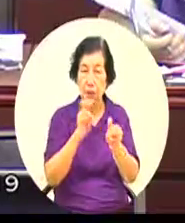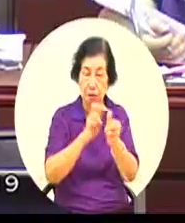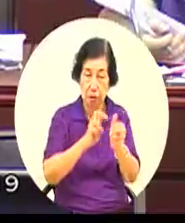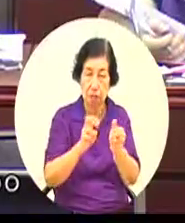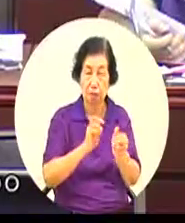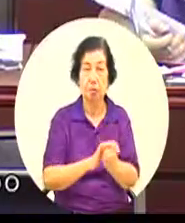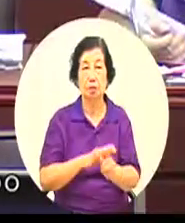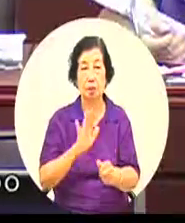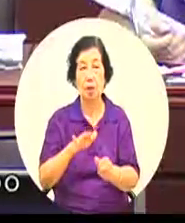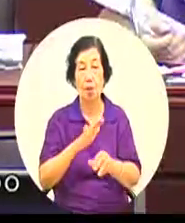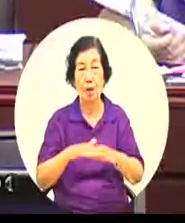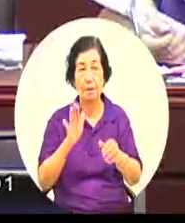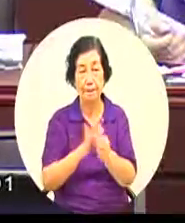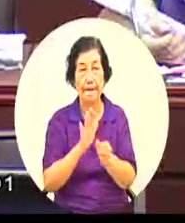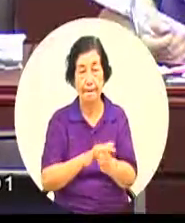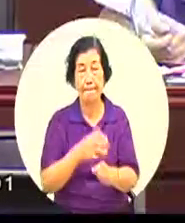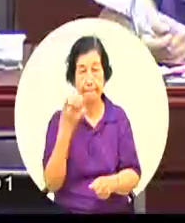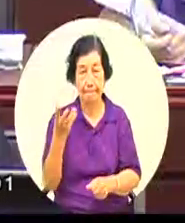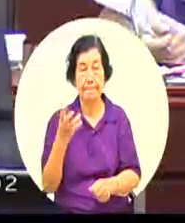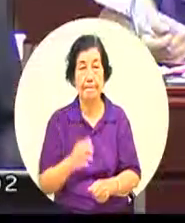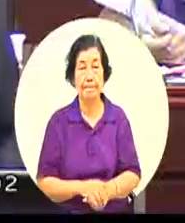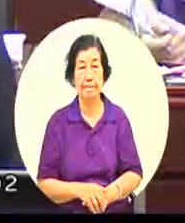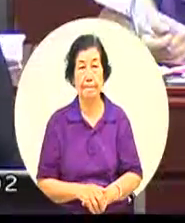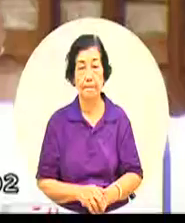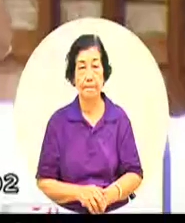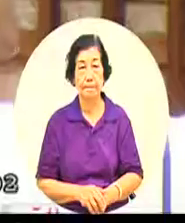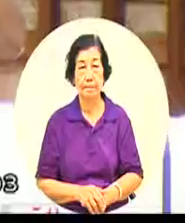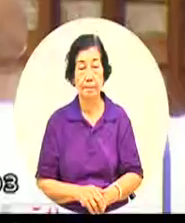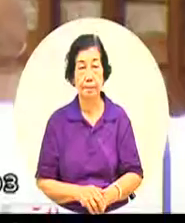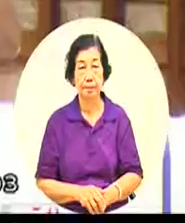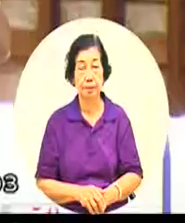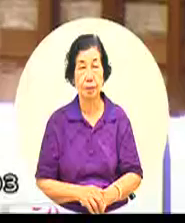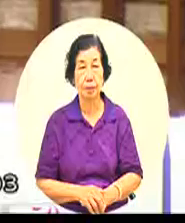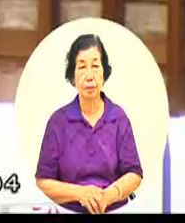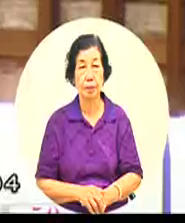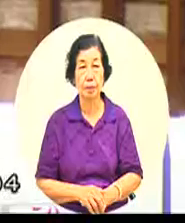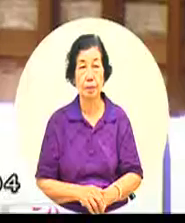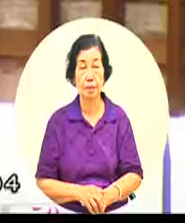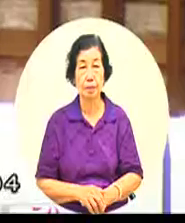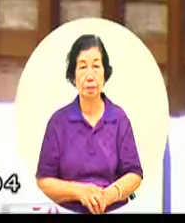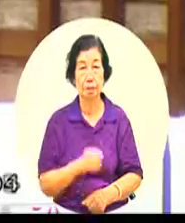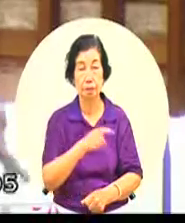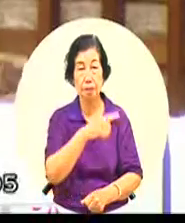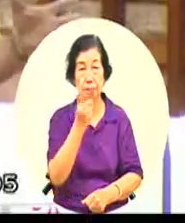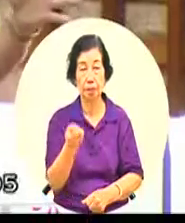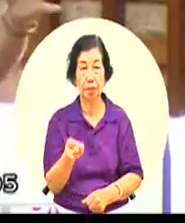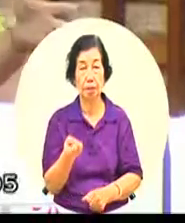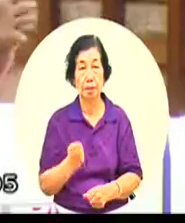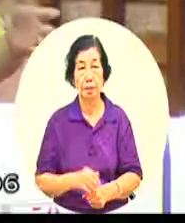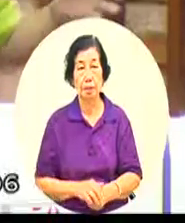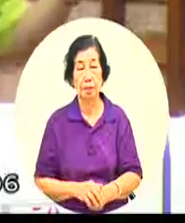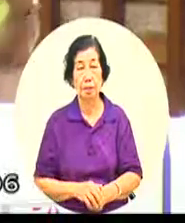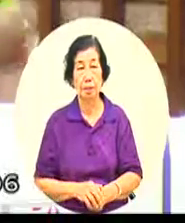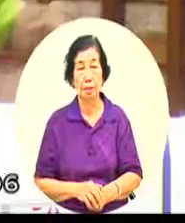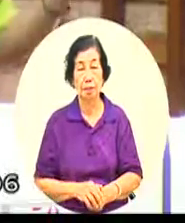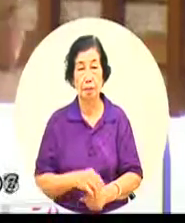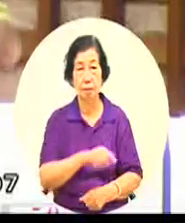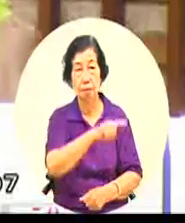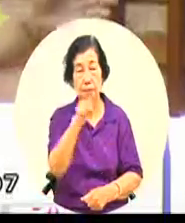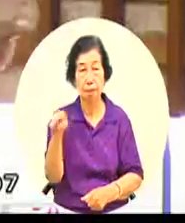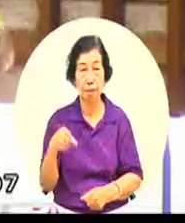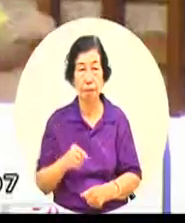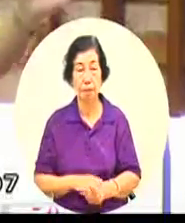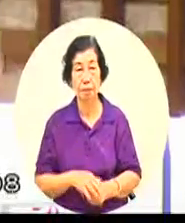帮助。 好，谢谢啊，谢谢局长哈。那么接着下来哈，就是大家都知道嘛，今年